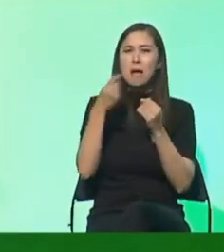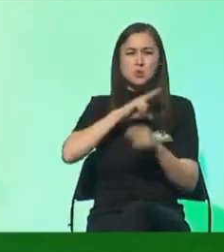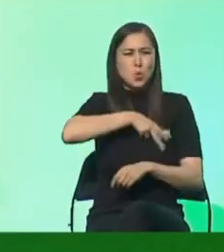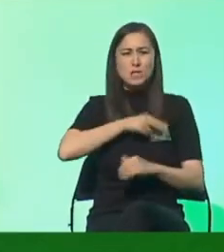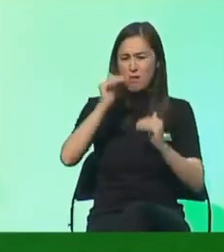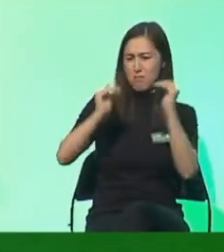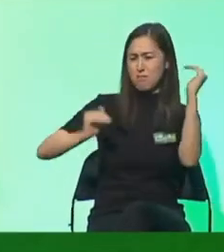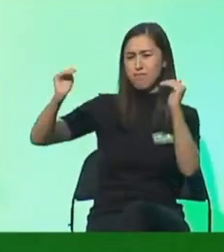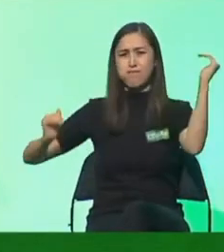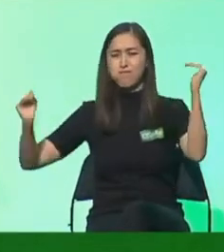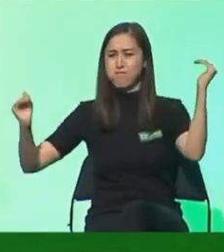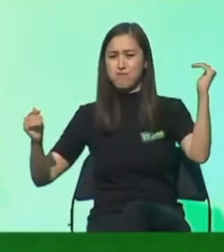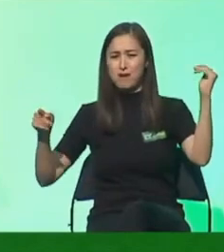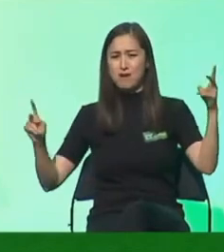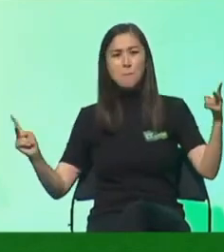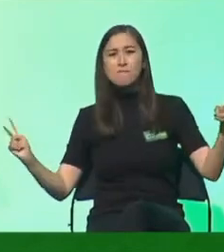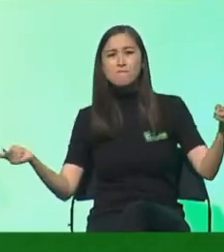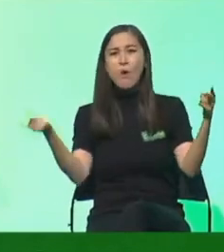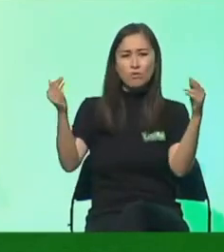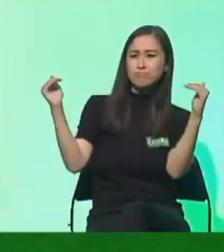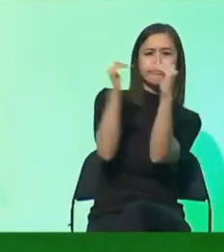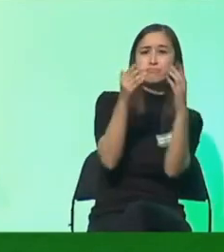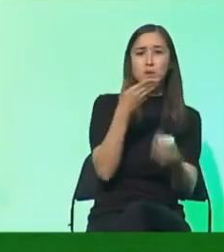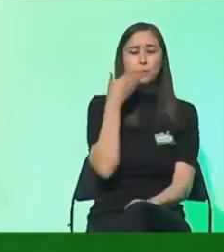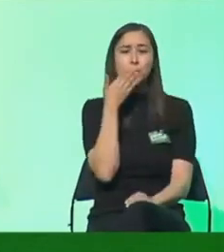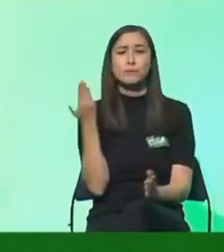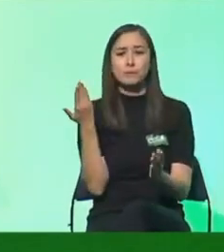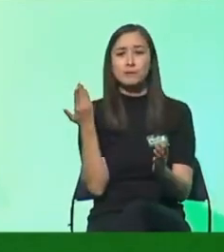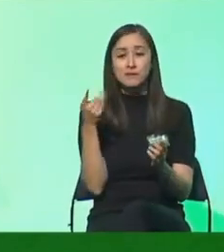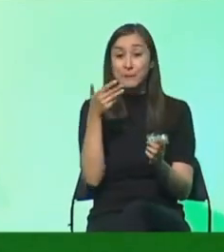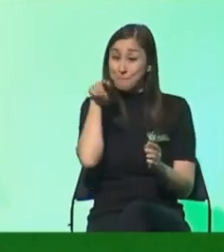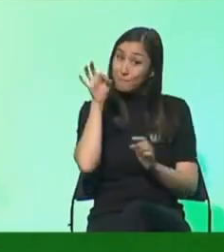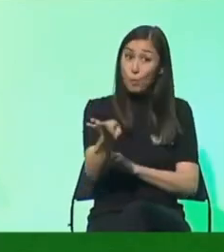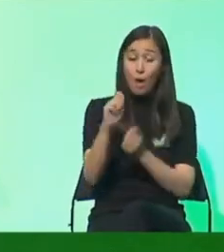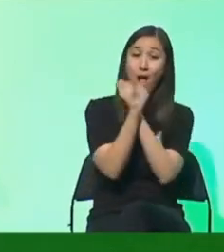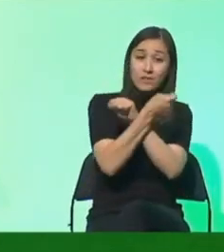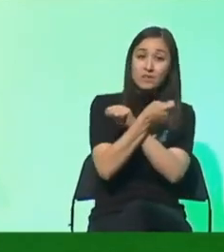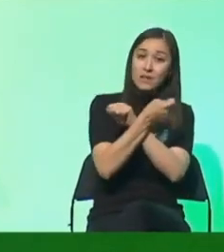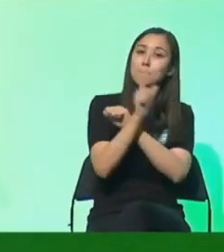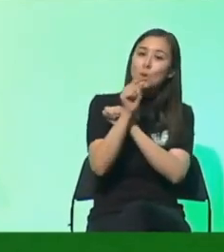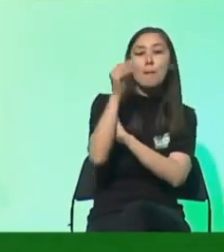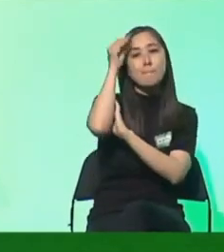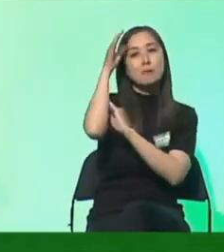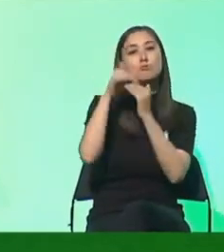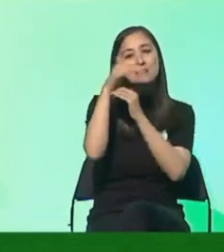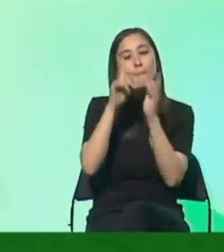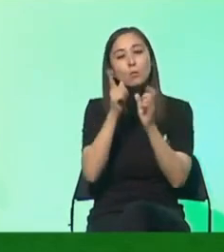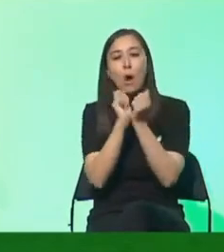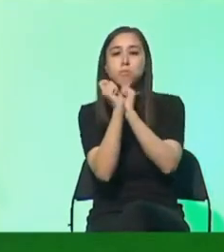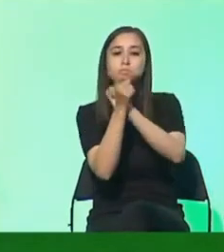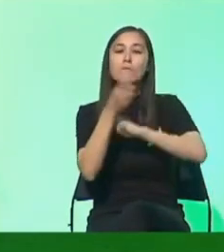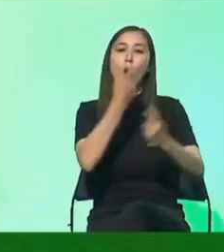Stellen verschärft es sie, anstatt es sie auszugleichen. Damit das anders ist, muss sich auch unser Bildungssystem öffnen für eine